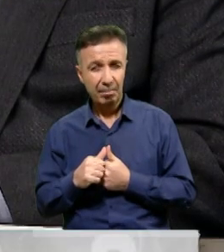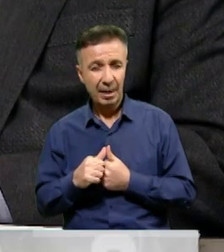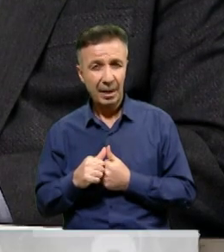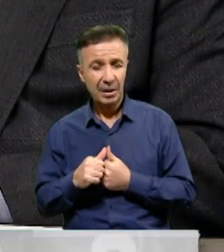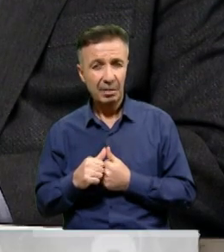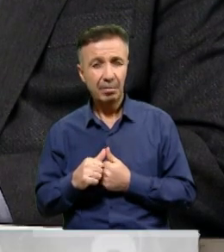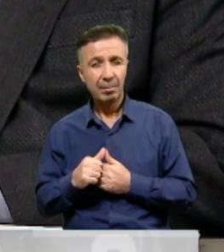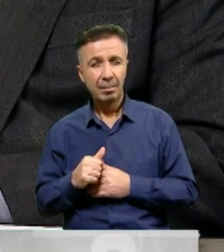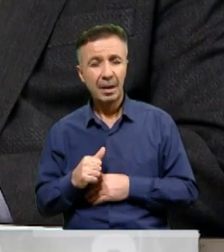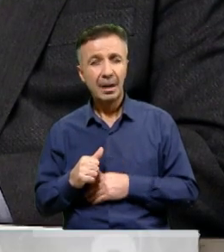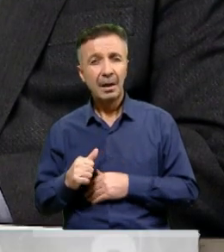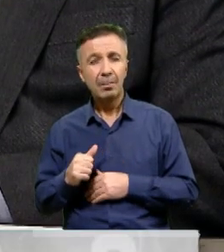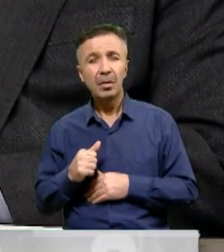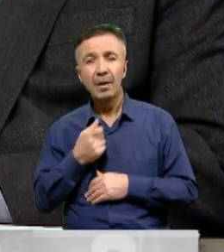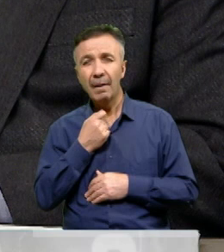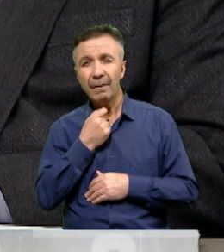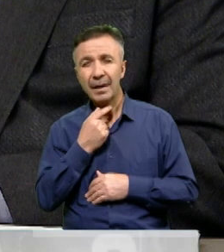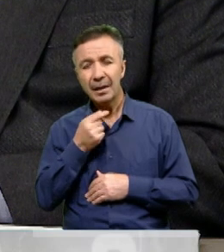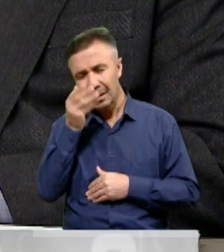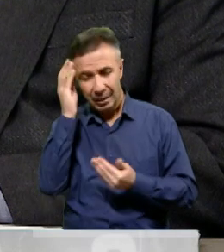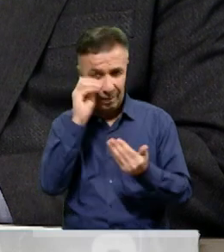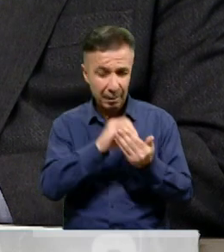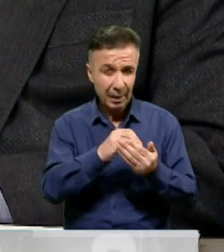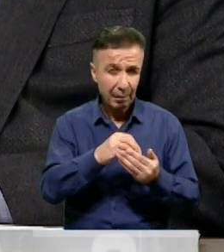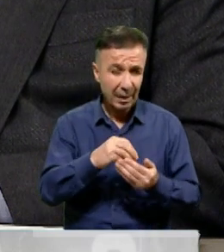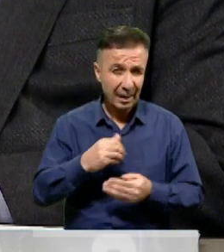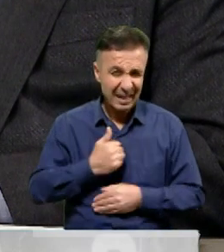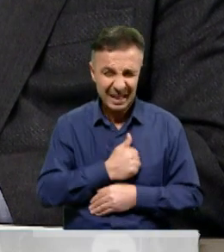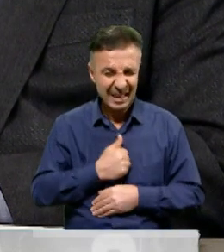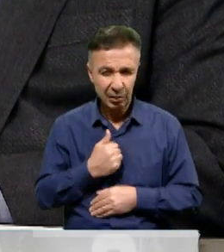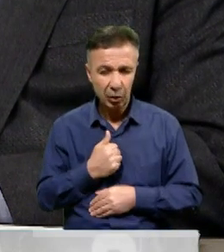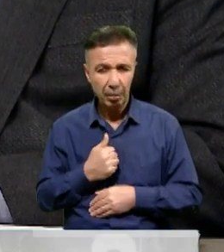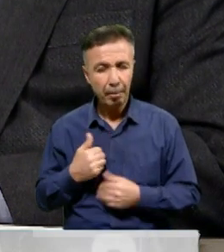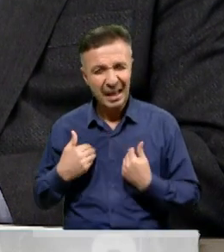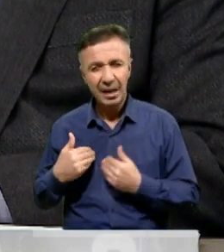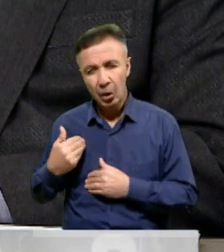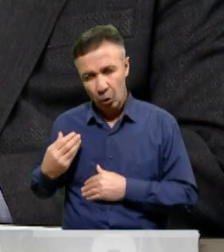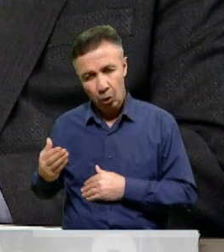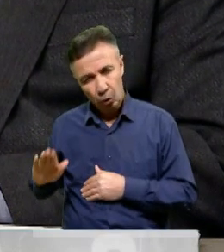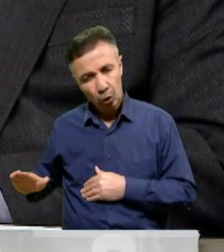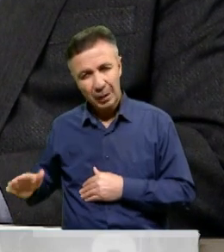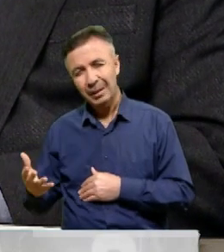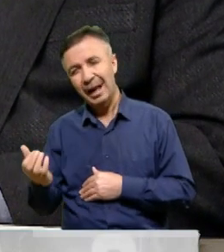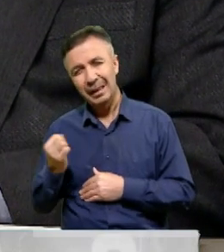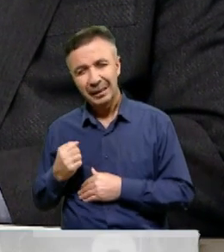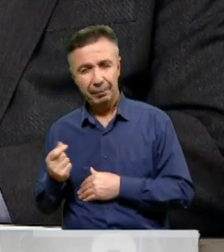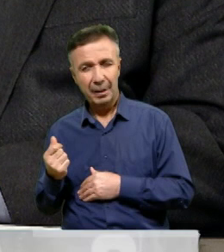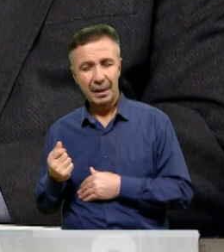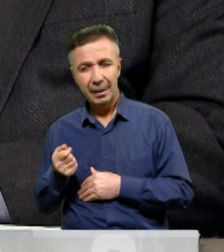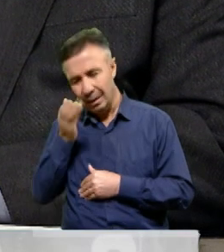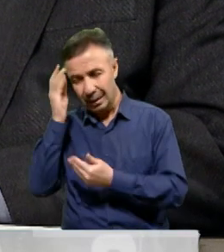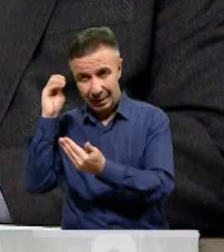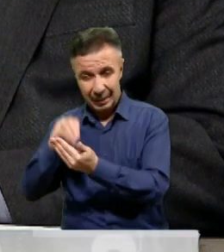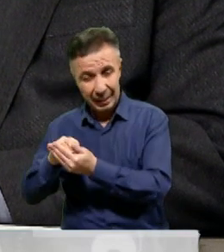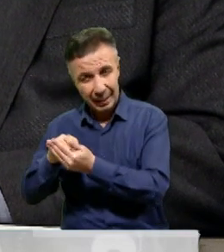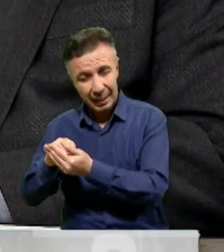yapmamda, sadaka vermemde bana kızıyor demişti. Peki ben çocuklarımdan aldığım paraları böyle hayır işlerinde kullansam, sadaka versem eşime